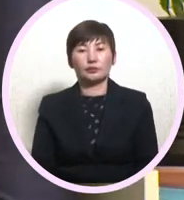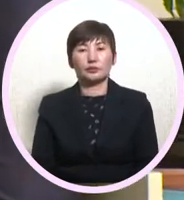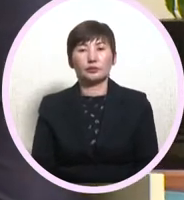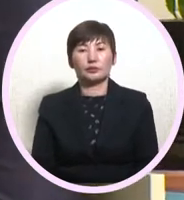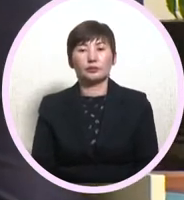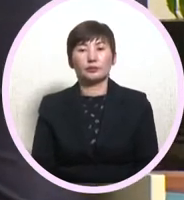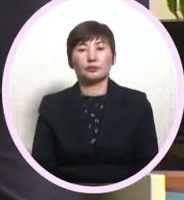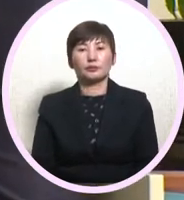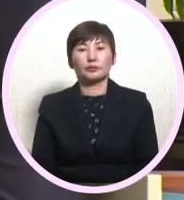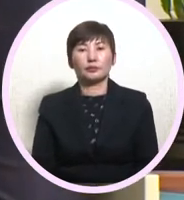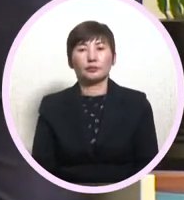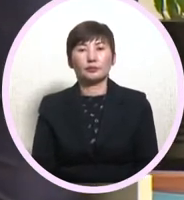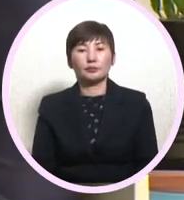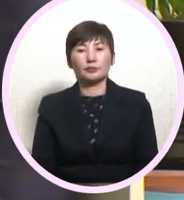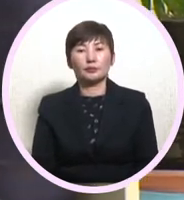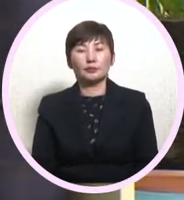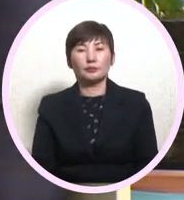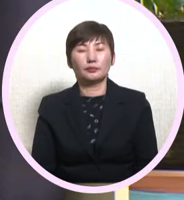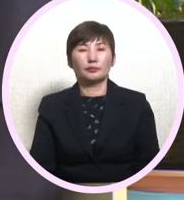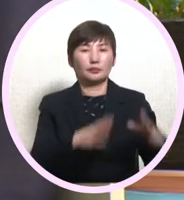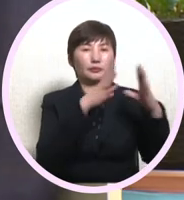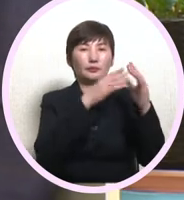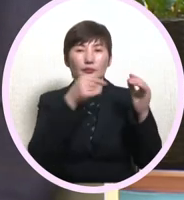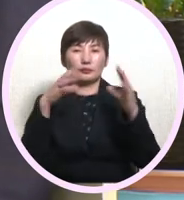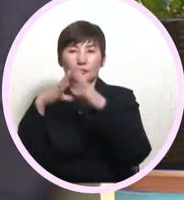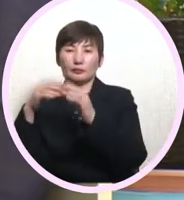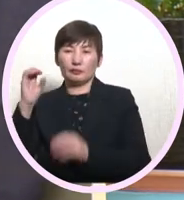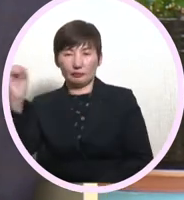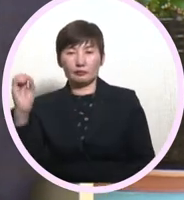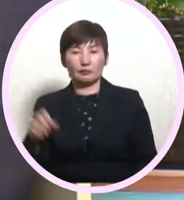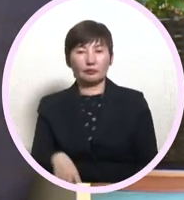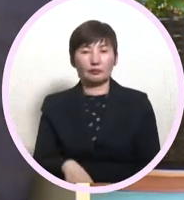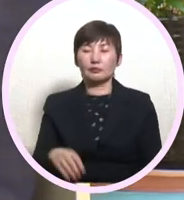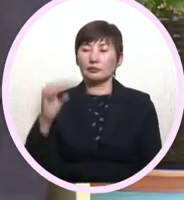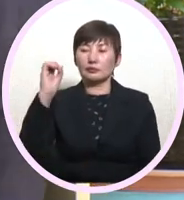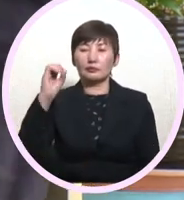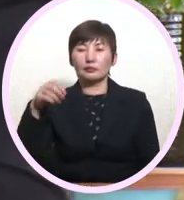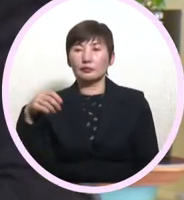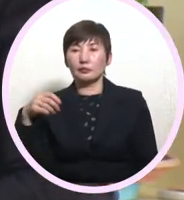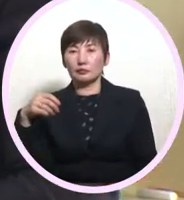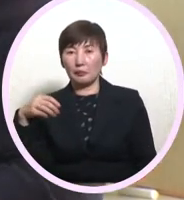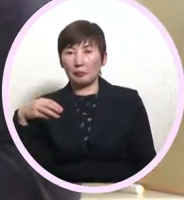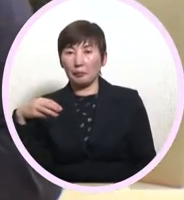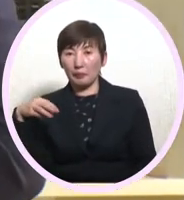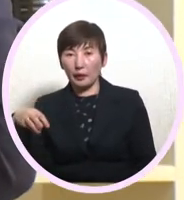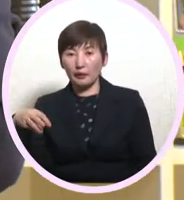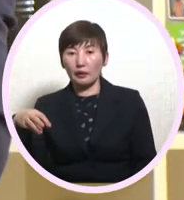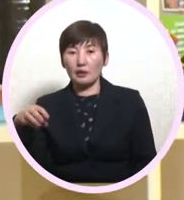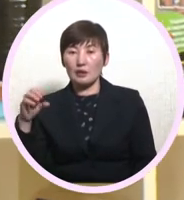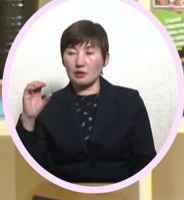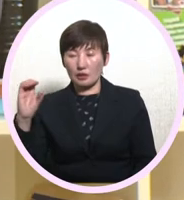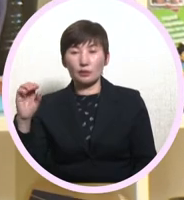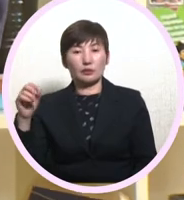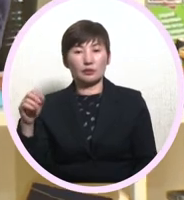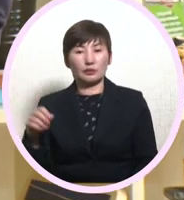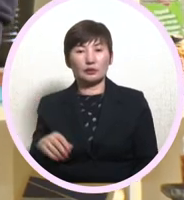секундыг хасаад өгнө. За ингэж 10-аас 10-ыг хасаад тик авч ийн. Тэг метр секунд кавдарт байна. За үүнийг пэц утгаар уншвал